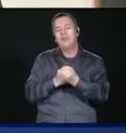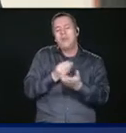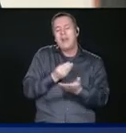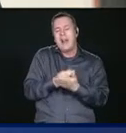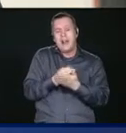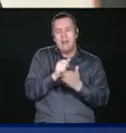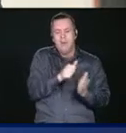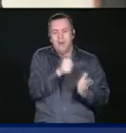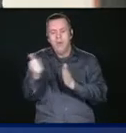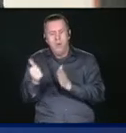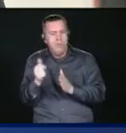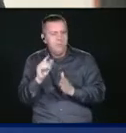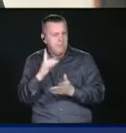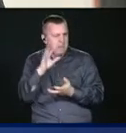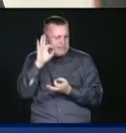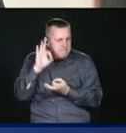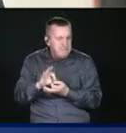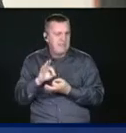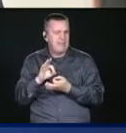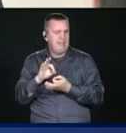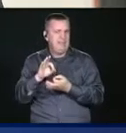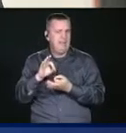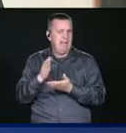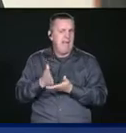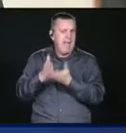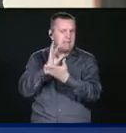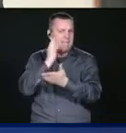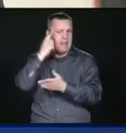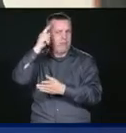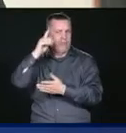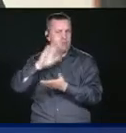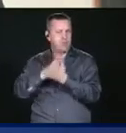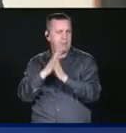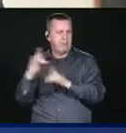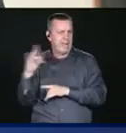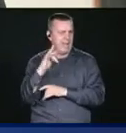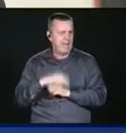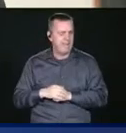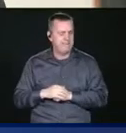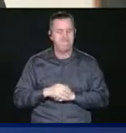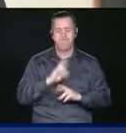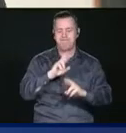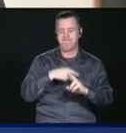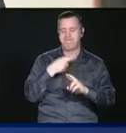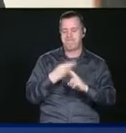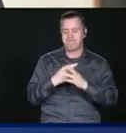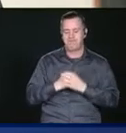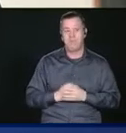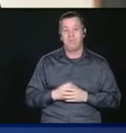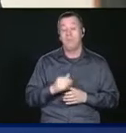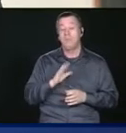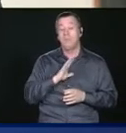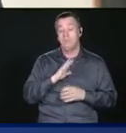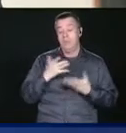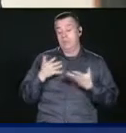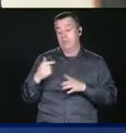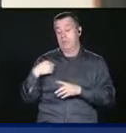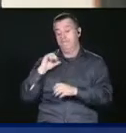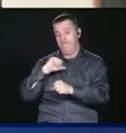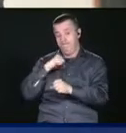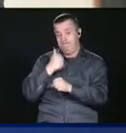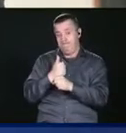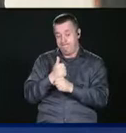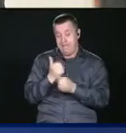est-ce qu'il va y avoir d'autres aides pour les petites compagnies aériennes? Nous avons mis en place, donc effectivement, du soutien